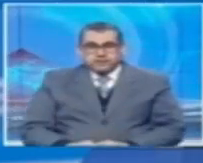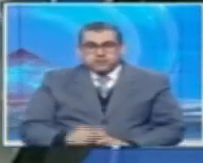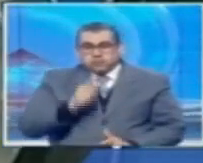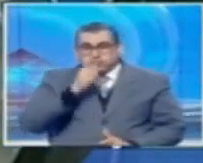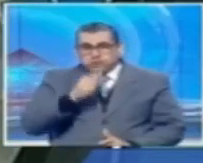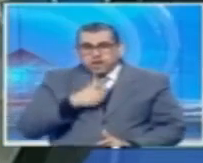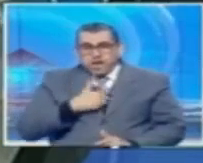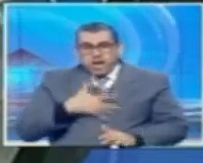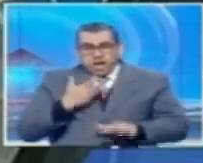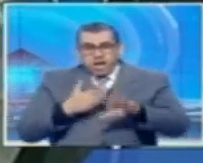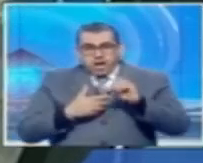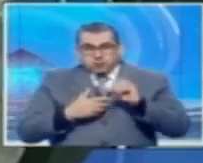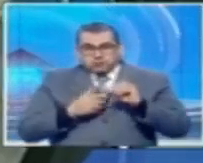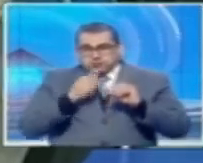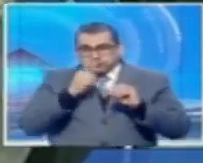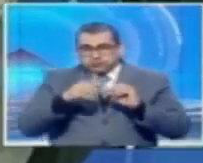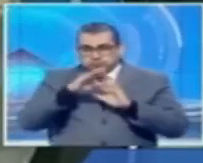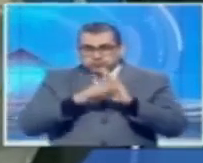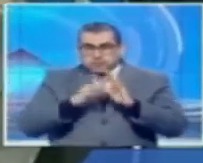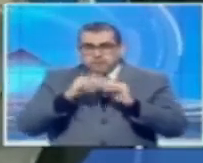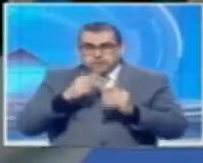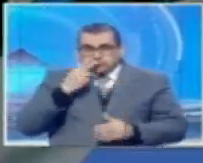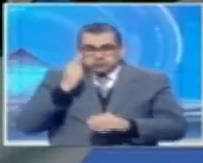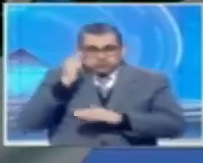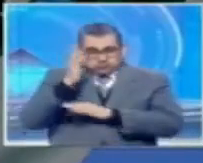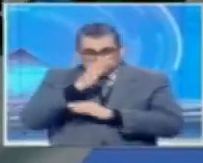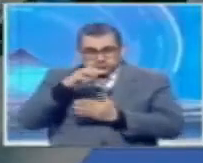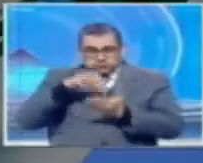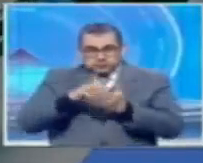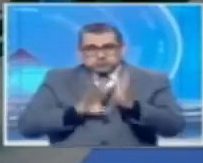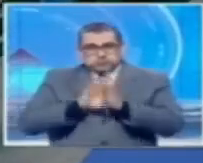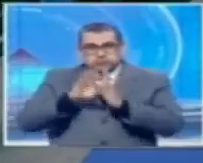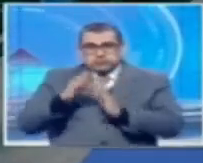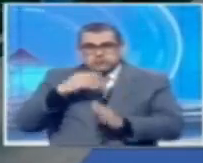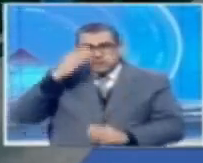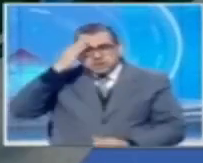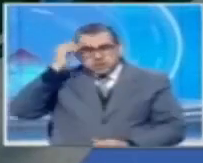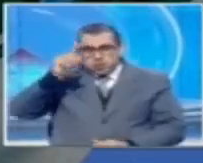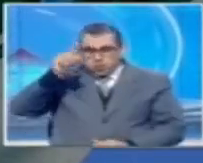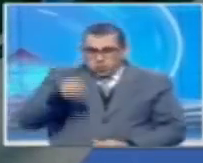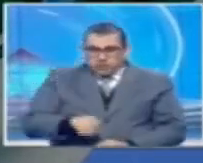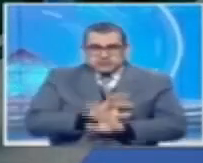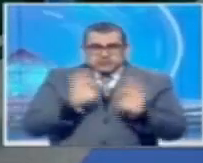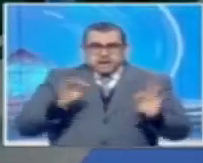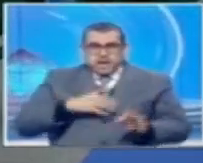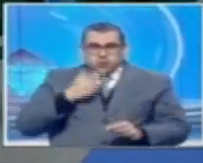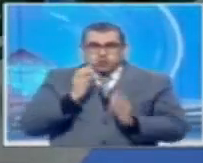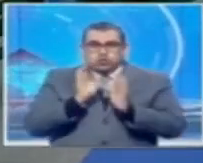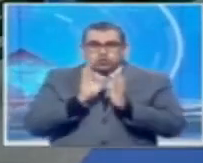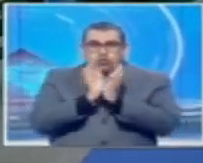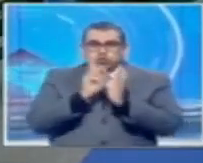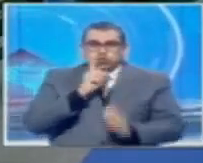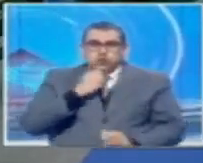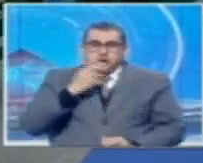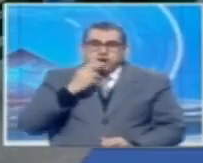عايزين نحط بس ان مصر حاطة خطة لتنمية الصعيد بالكامل، وسوهاج